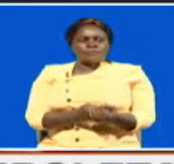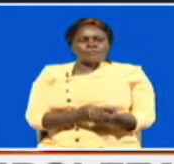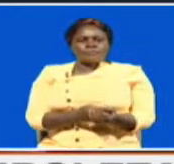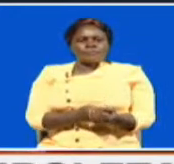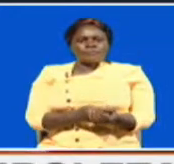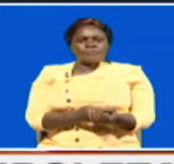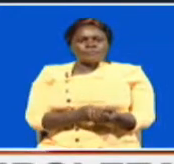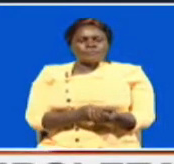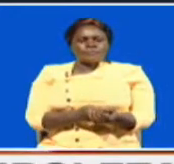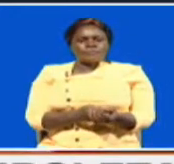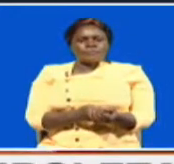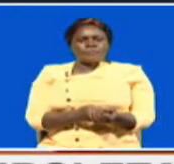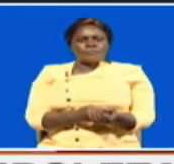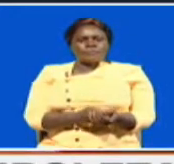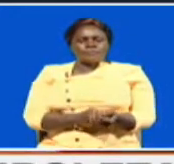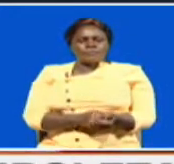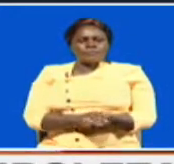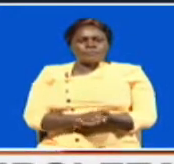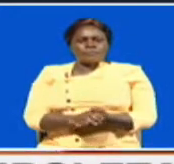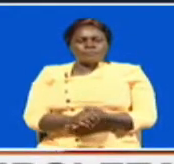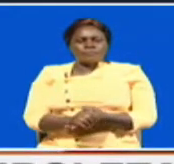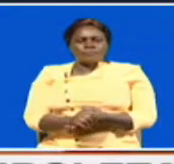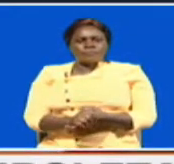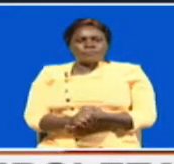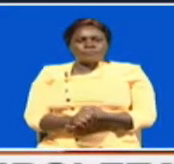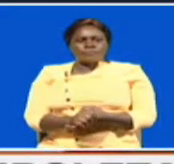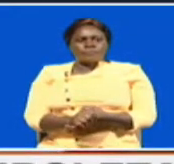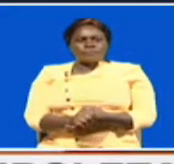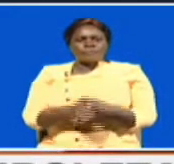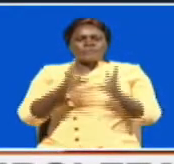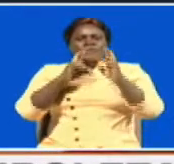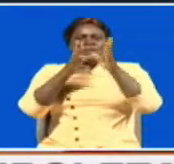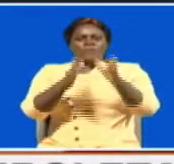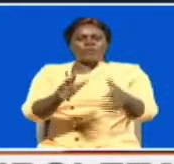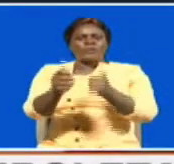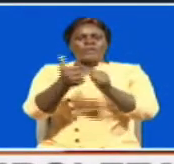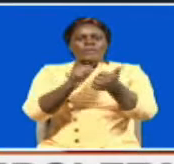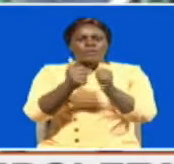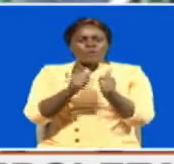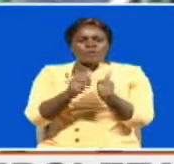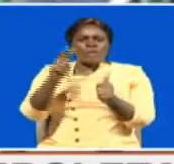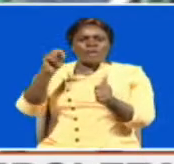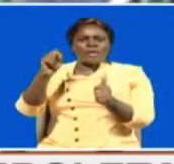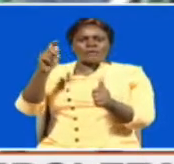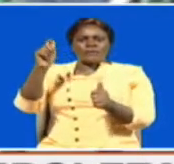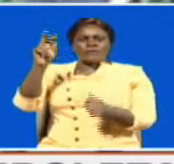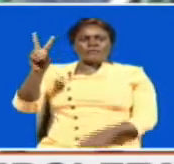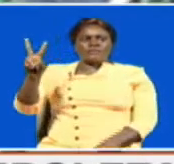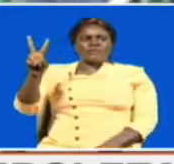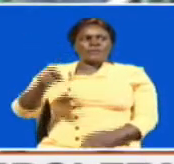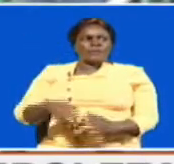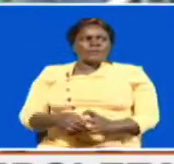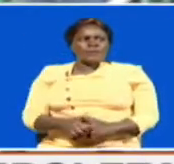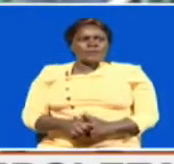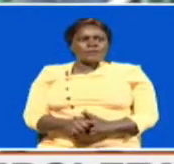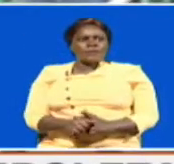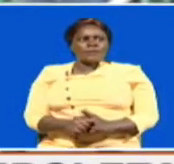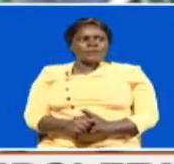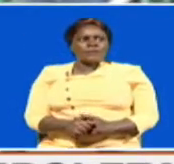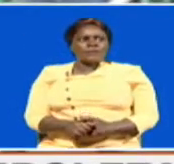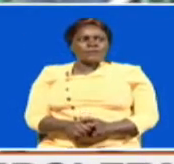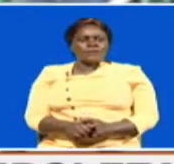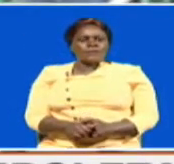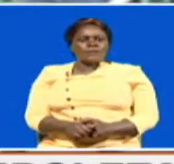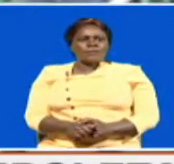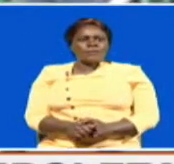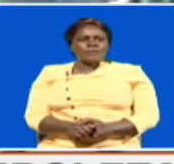once again to Boldev Chaga and Jose Sardinia. Na mtangazaji wa michezo NTV. Very good morning to you. A big weekend of